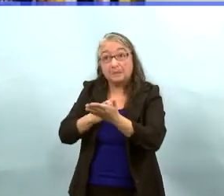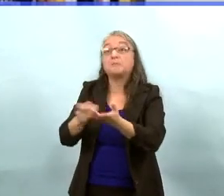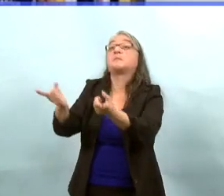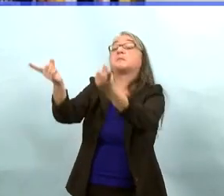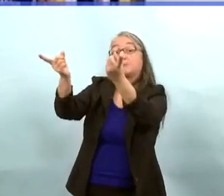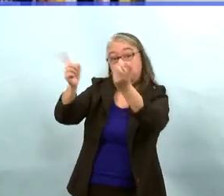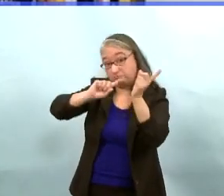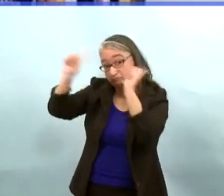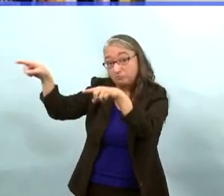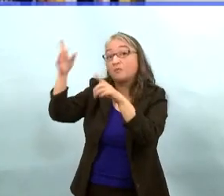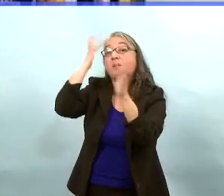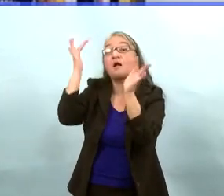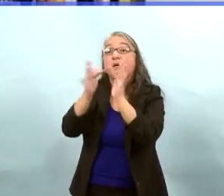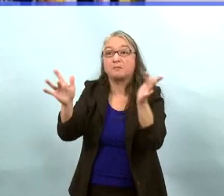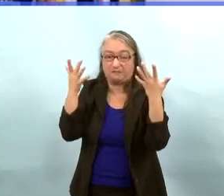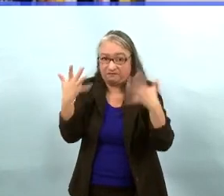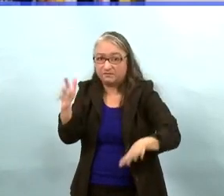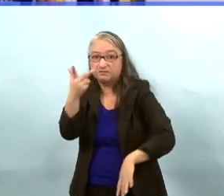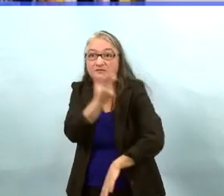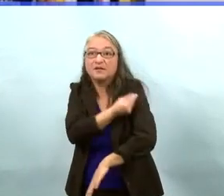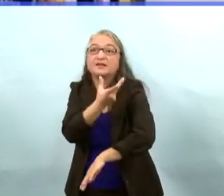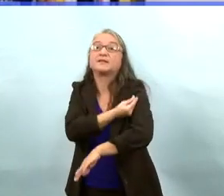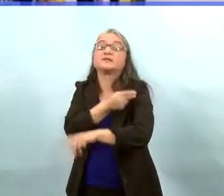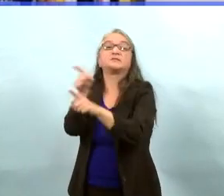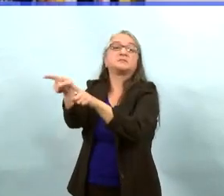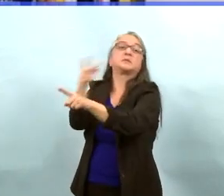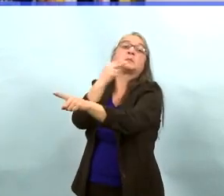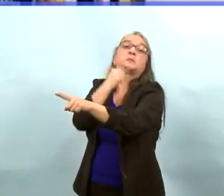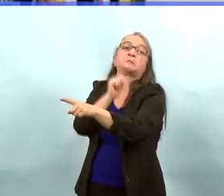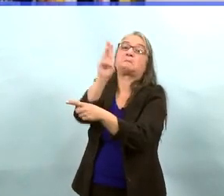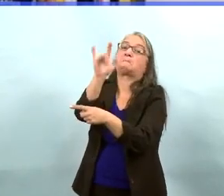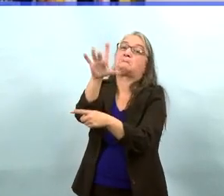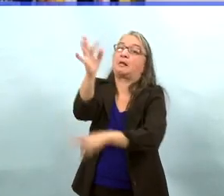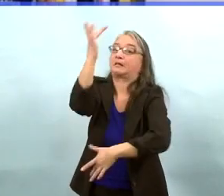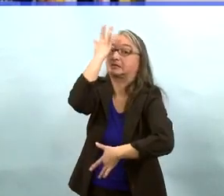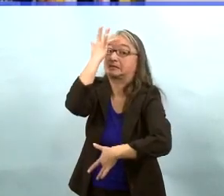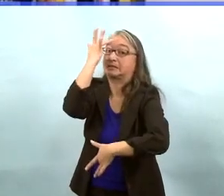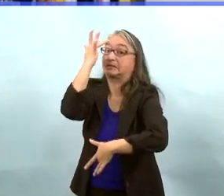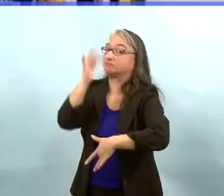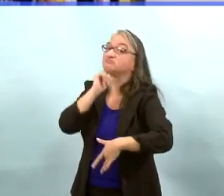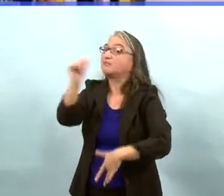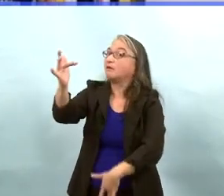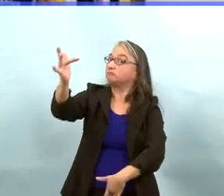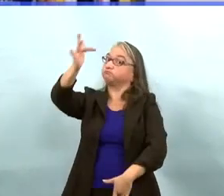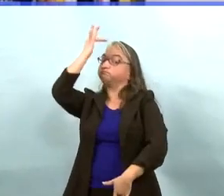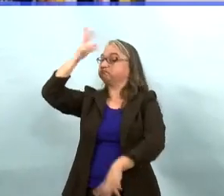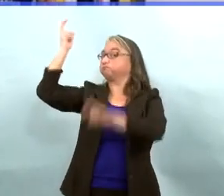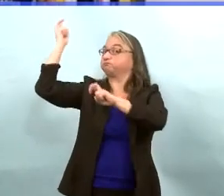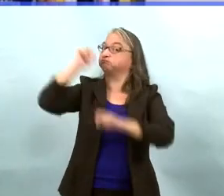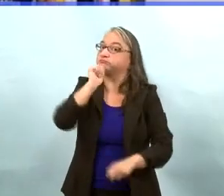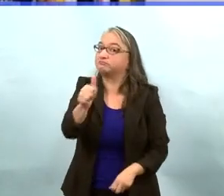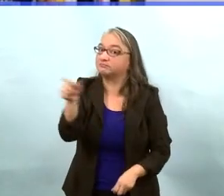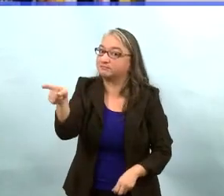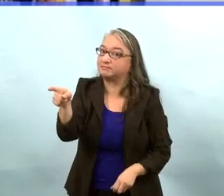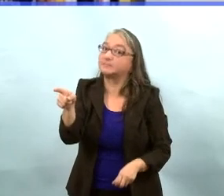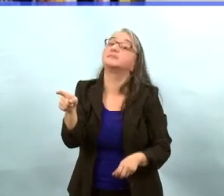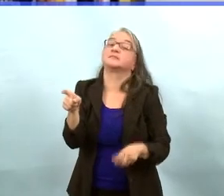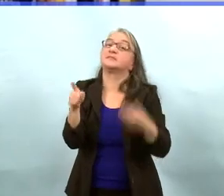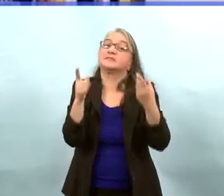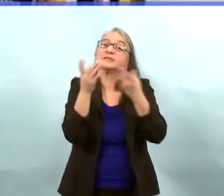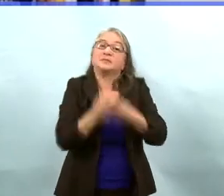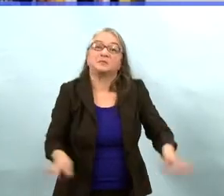monde entier. On est vraiment très reconnaissant d'avoir cet outil ici au Manitoba. Alors, la